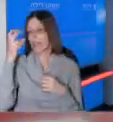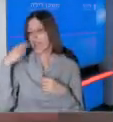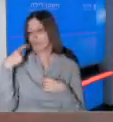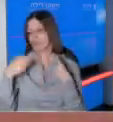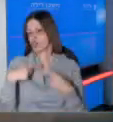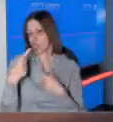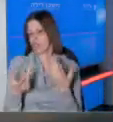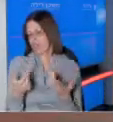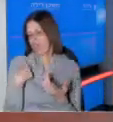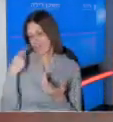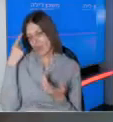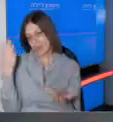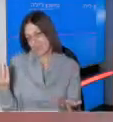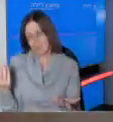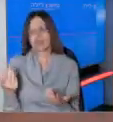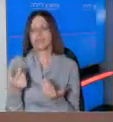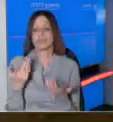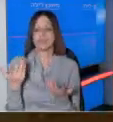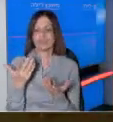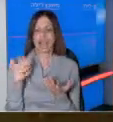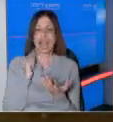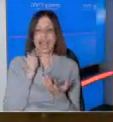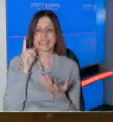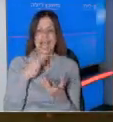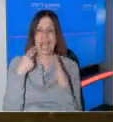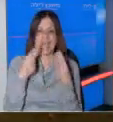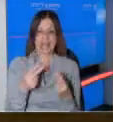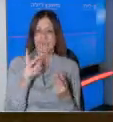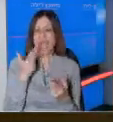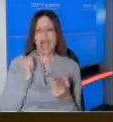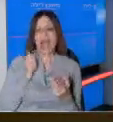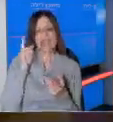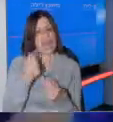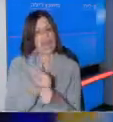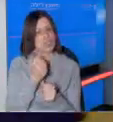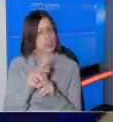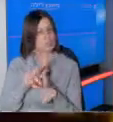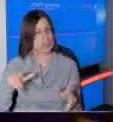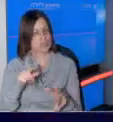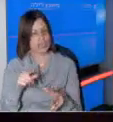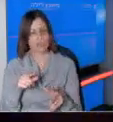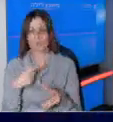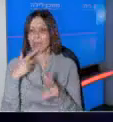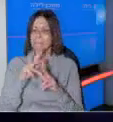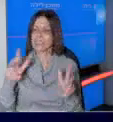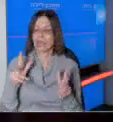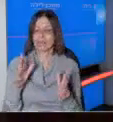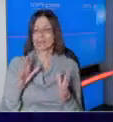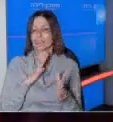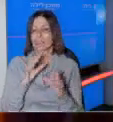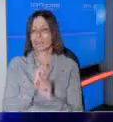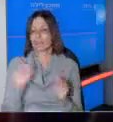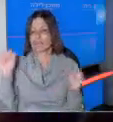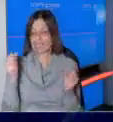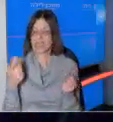אני שואל אותך. אבל איך אתה רואה את זה? מה חייל צריך לעשות במצב כזה? עוד פעם. המצב הוא נפיץ.